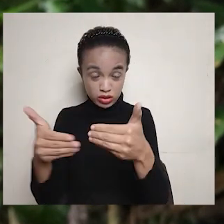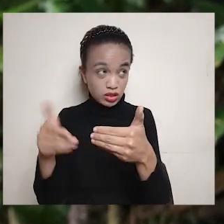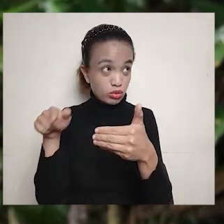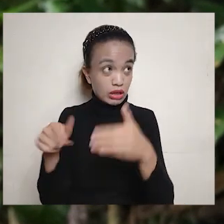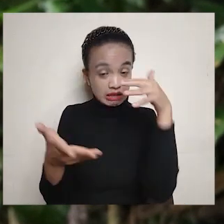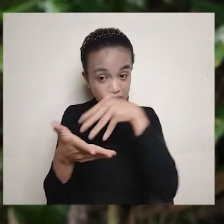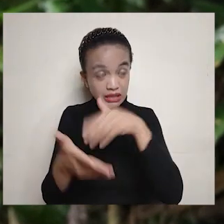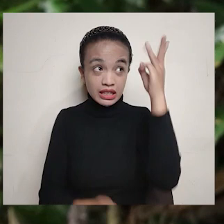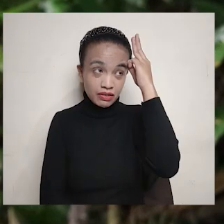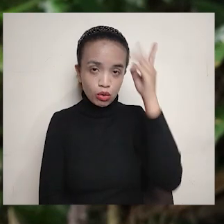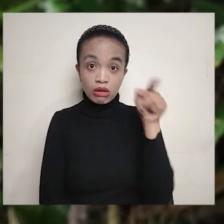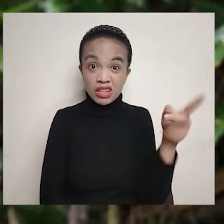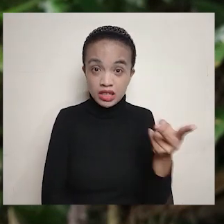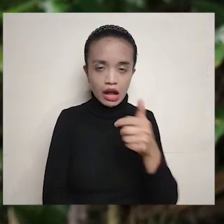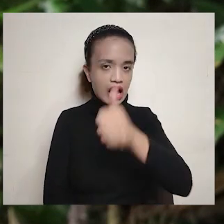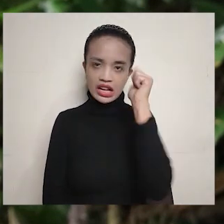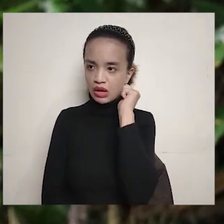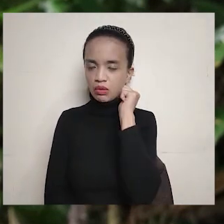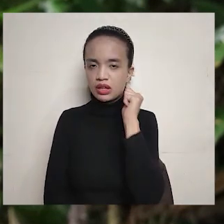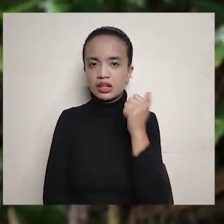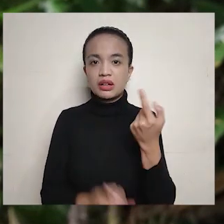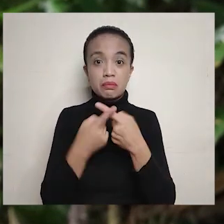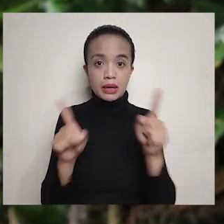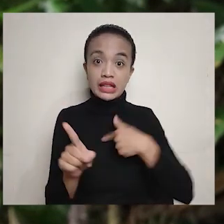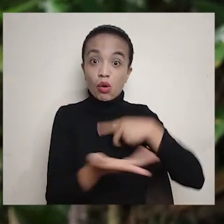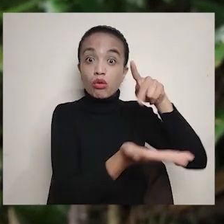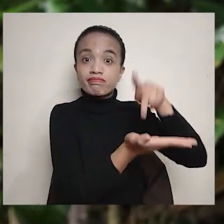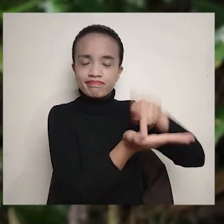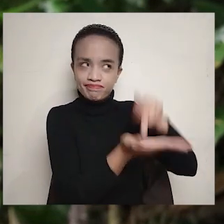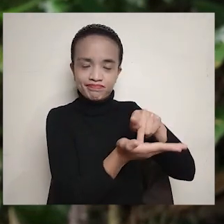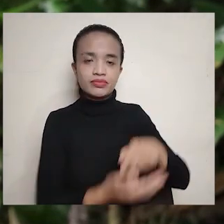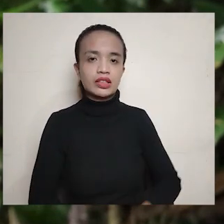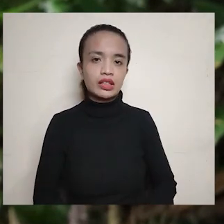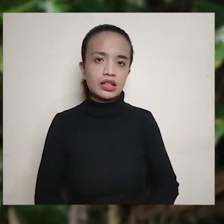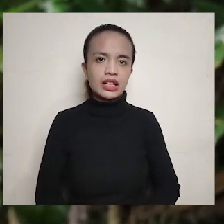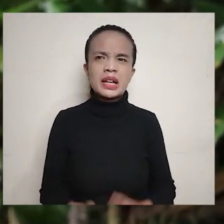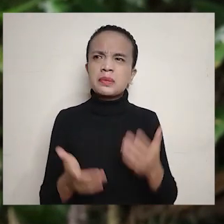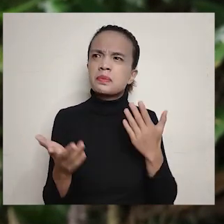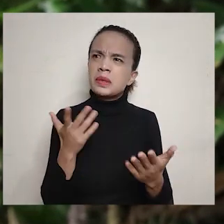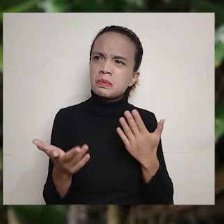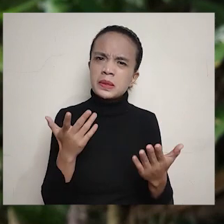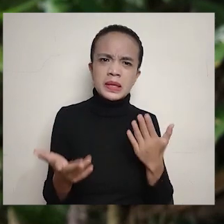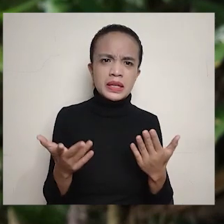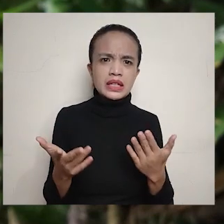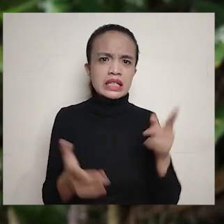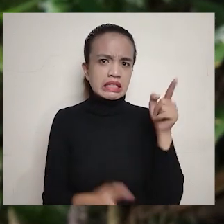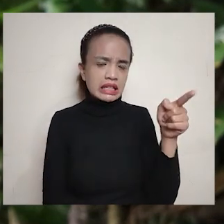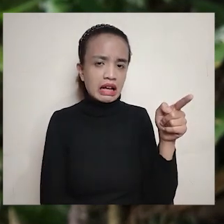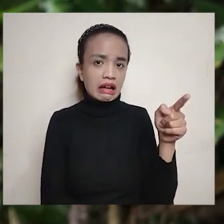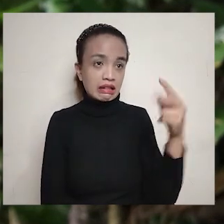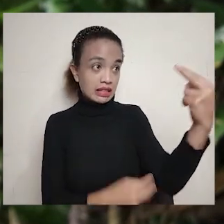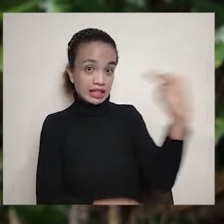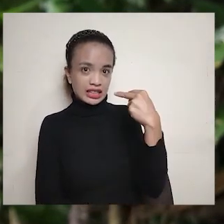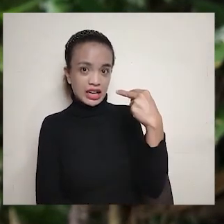pag-aaral? Ayaw nila, syempre, initially, pero makulit rin ako. And then siguro, they saw that I